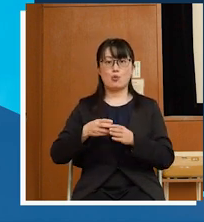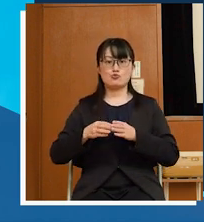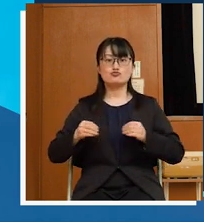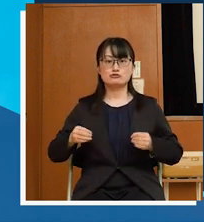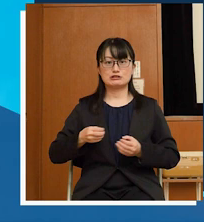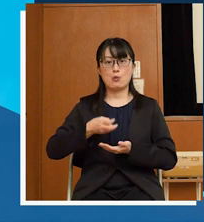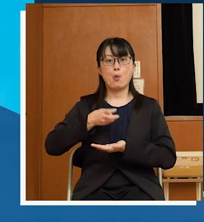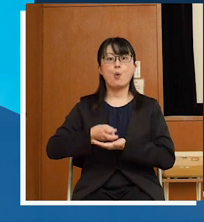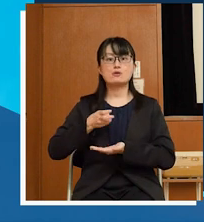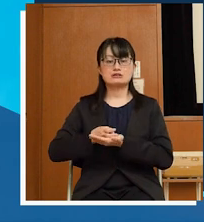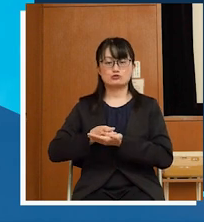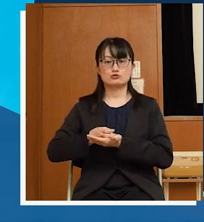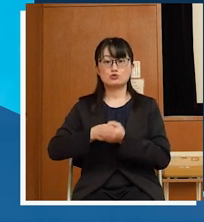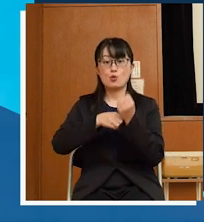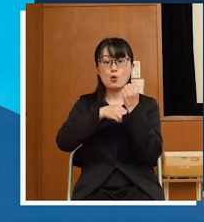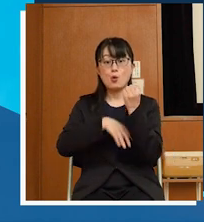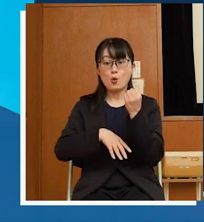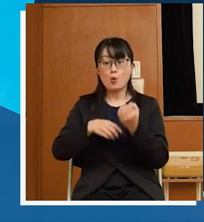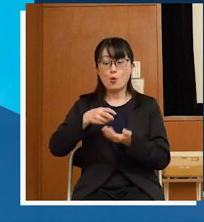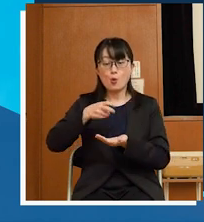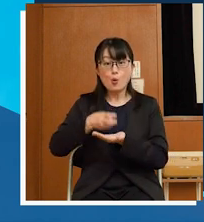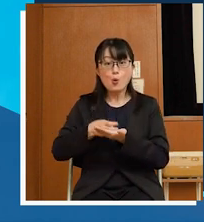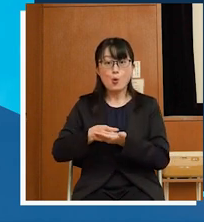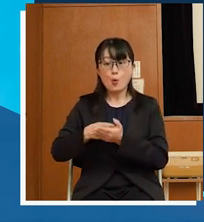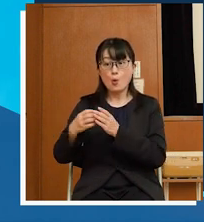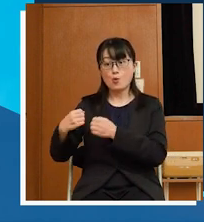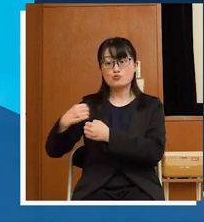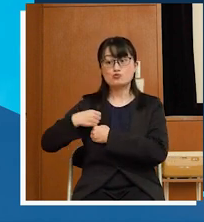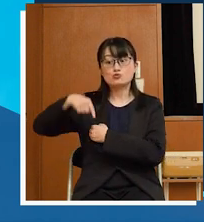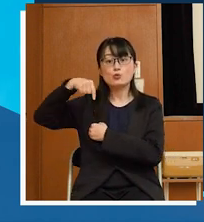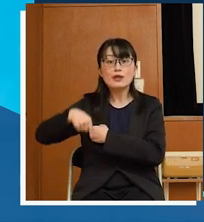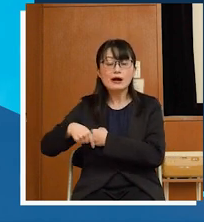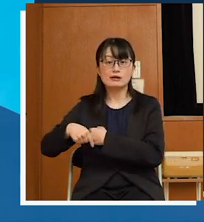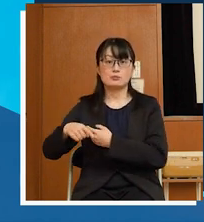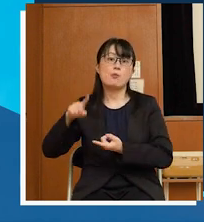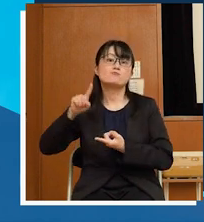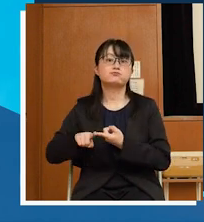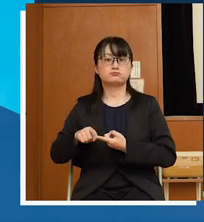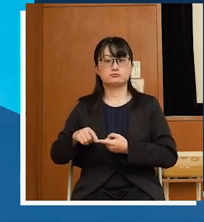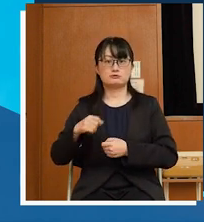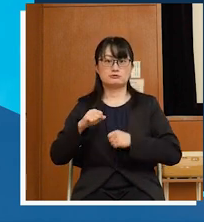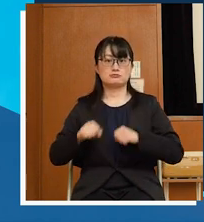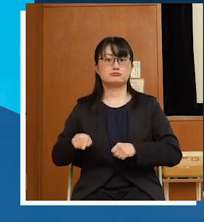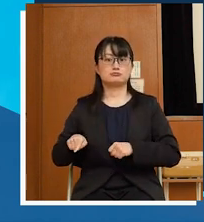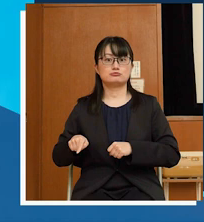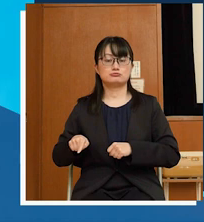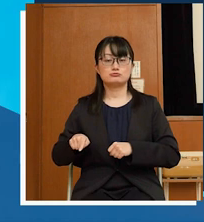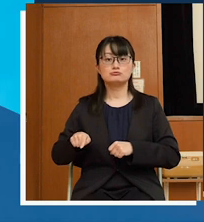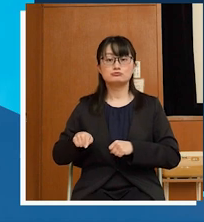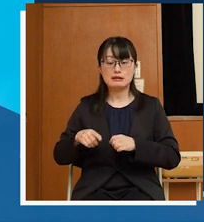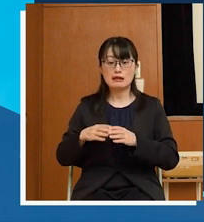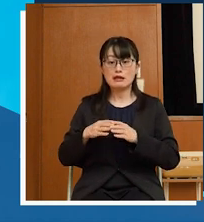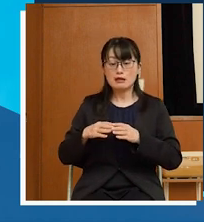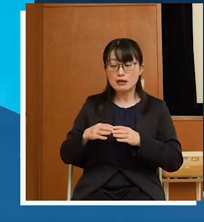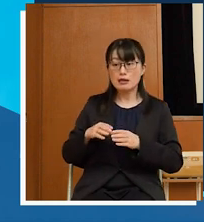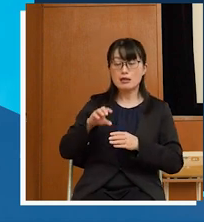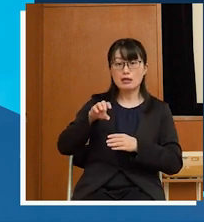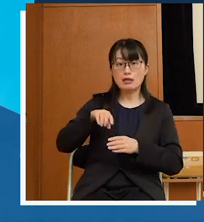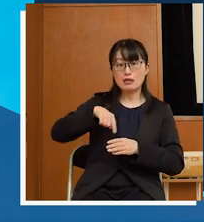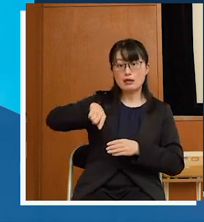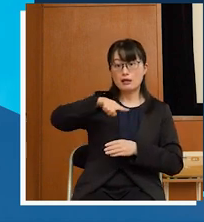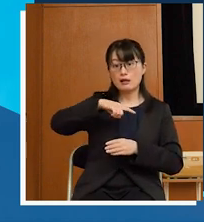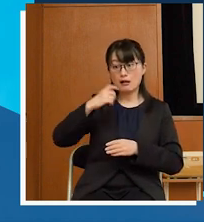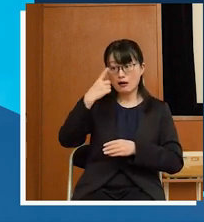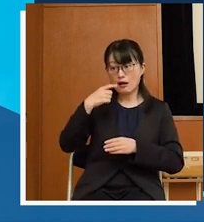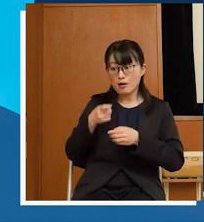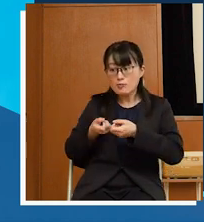を米軍にも適用させ米軍の活動をコントロールしているということが分かりましたが日本はどうでしょう見てください国内